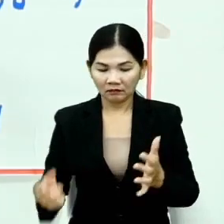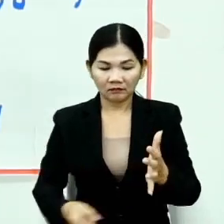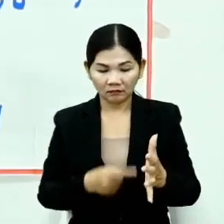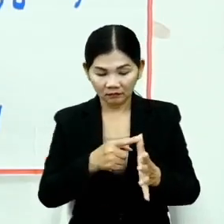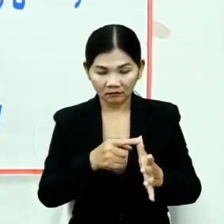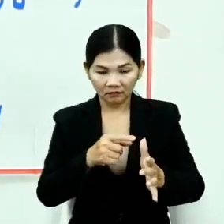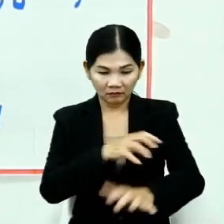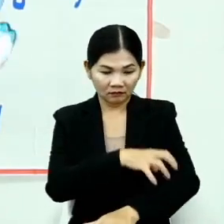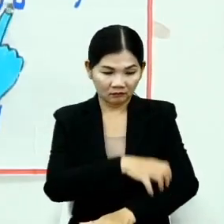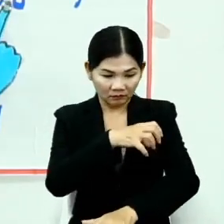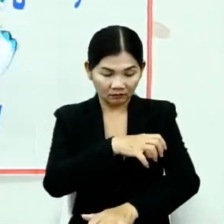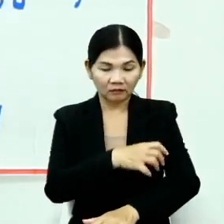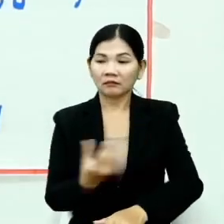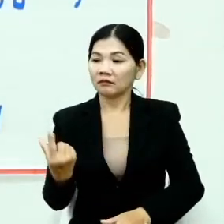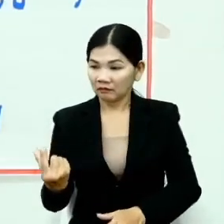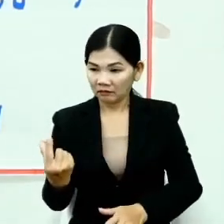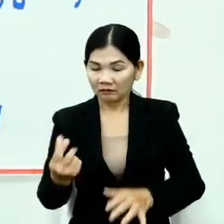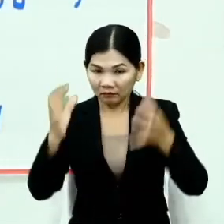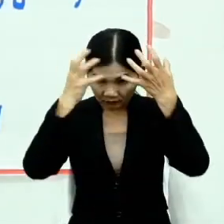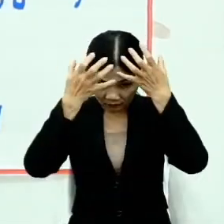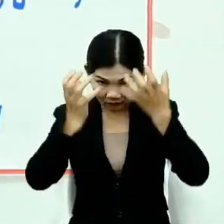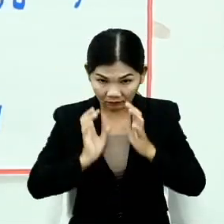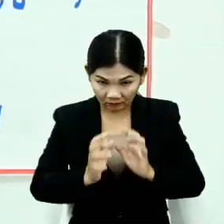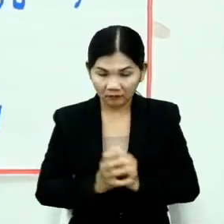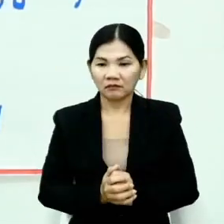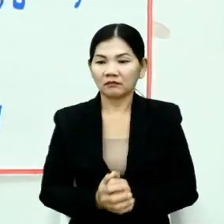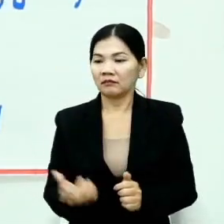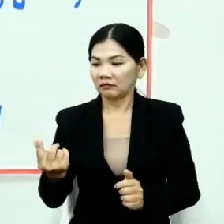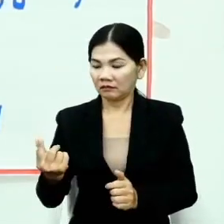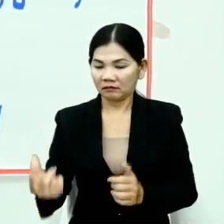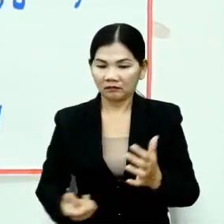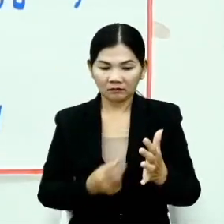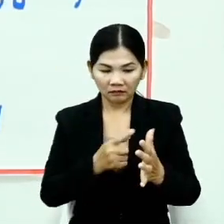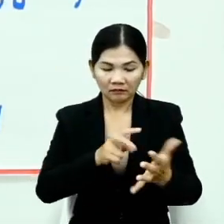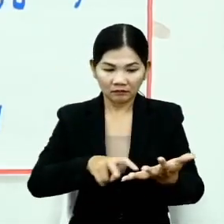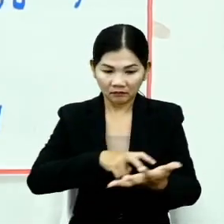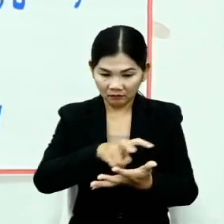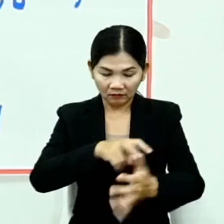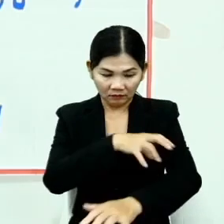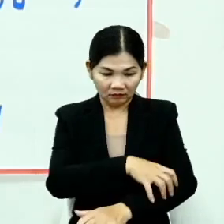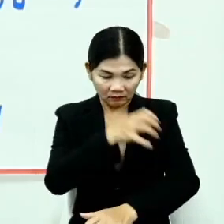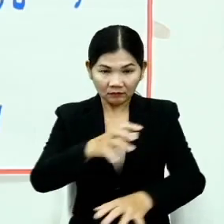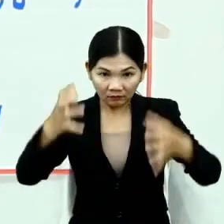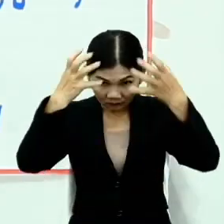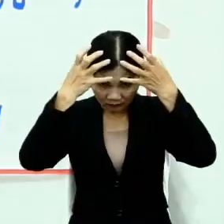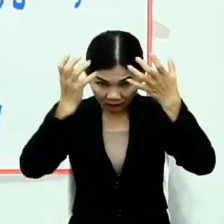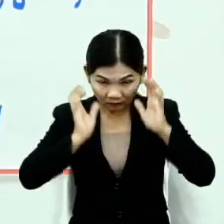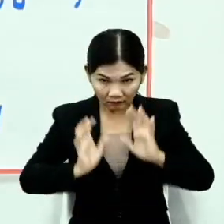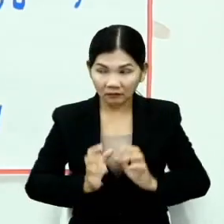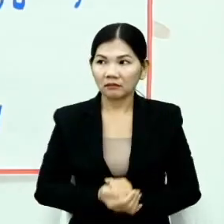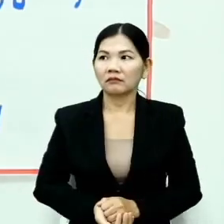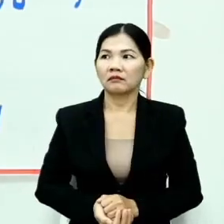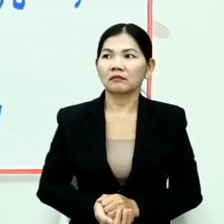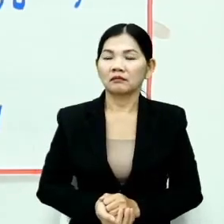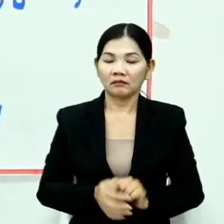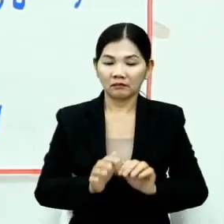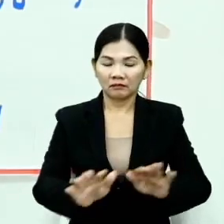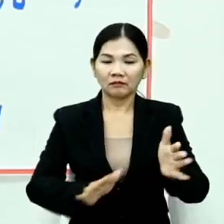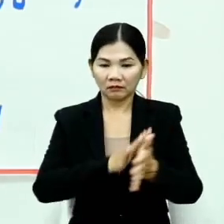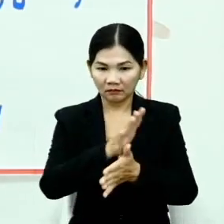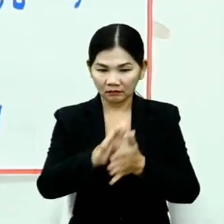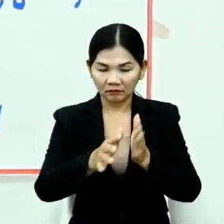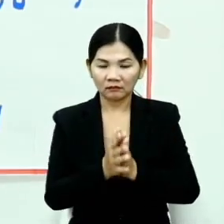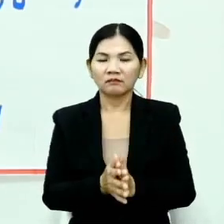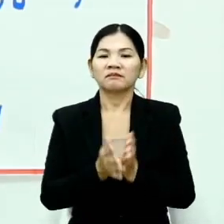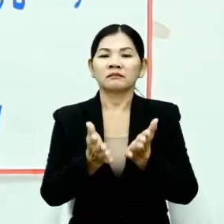បើតោដដើរថែដំបើតោចាយលើកូនកូនត្រៀមខ្លួន